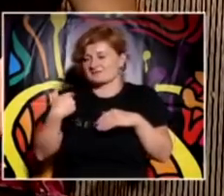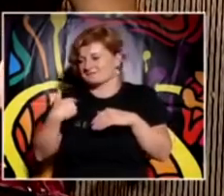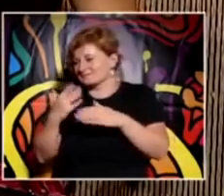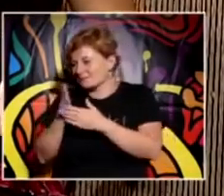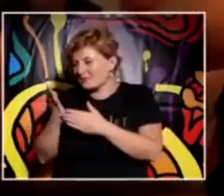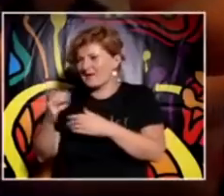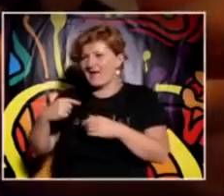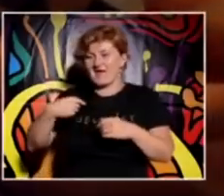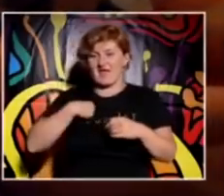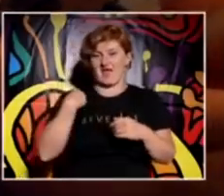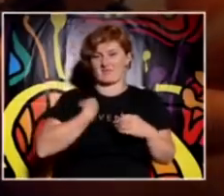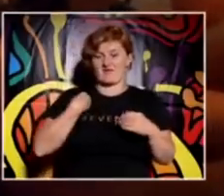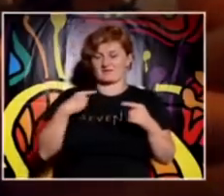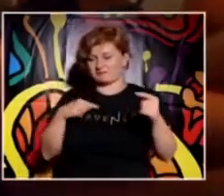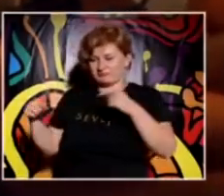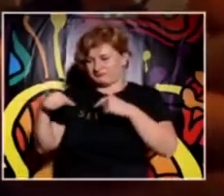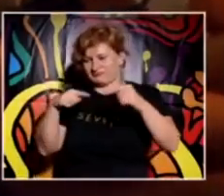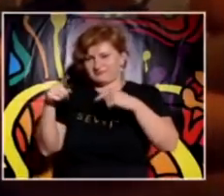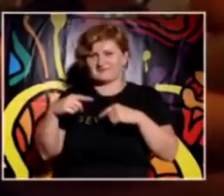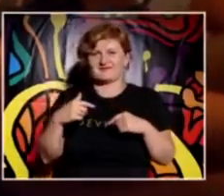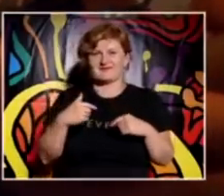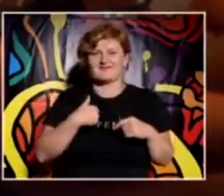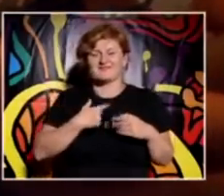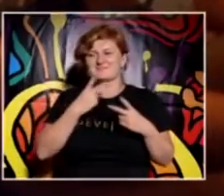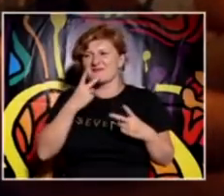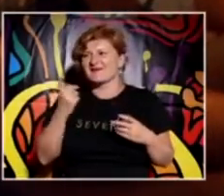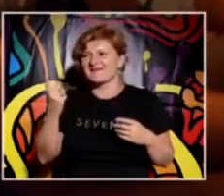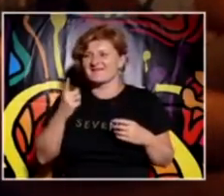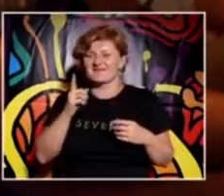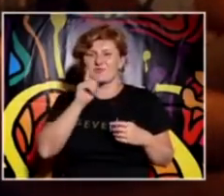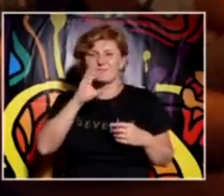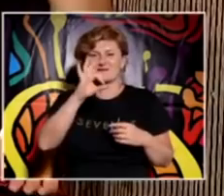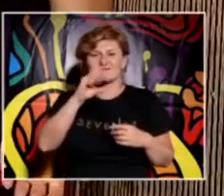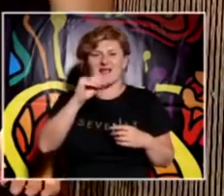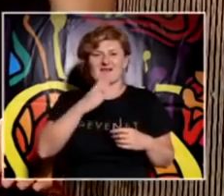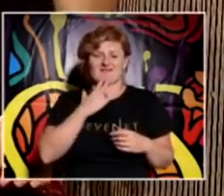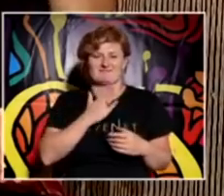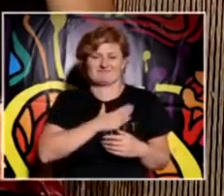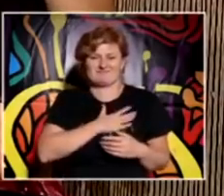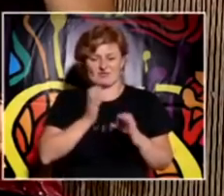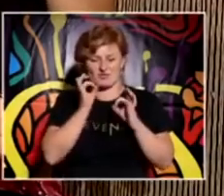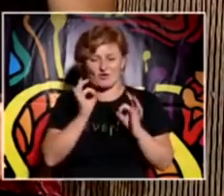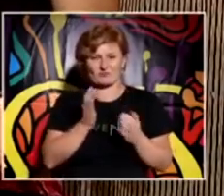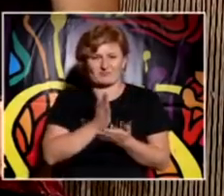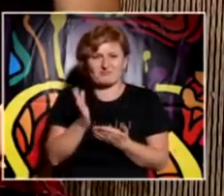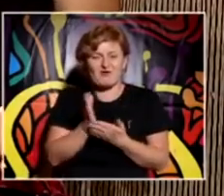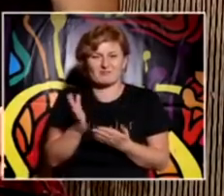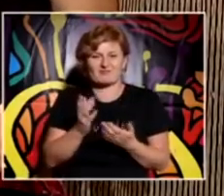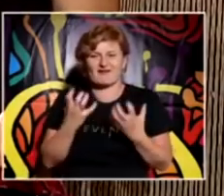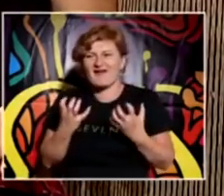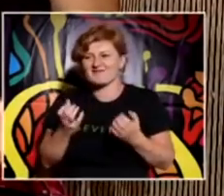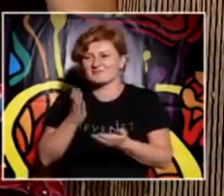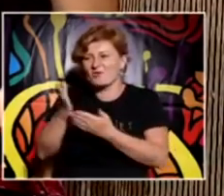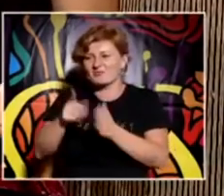to było bardzo śmieszne wydarzenie i bardzo mnie jakby rozczuliła ta jego dobroć i chęć niesienia pomocy w zasadzie obcej osobie. Więc to było dla nas